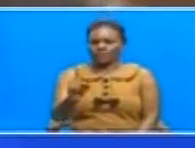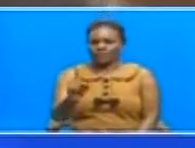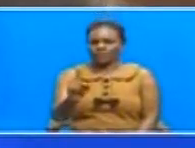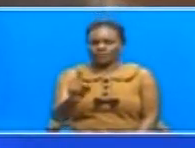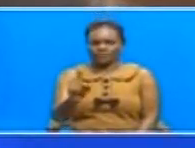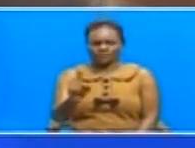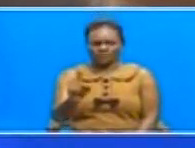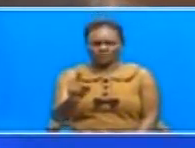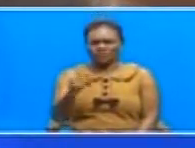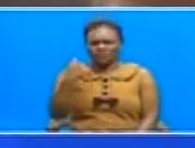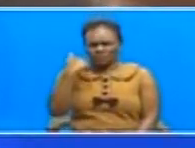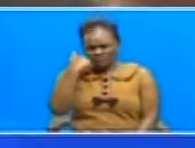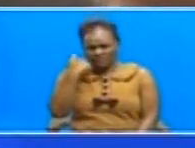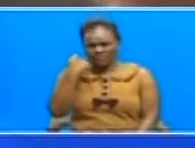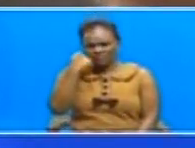patients